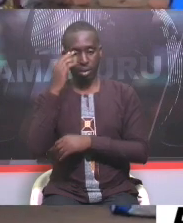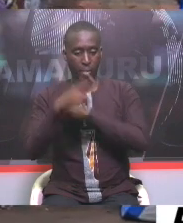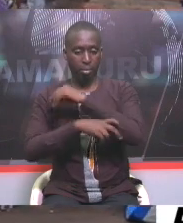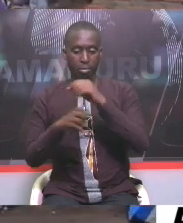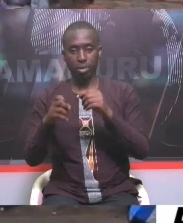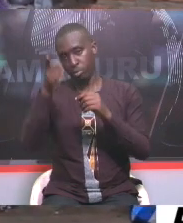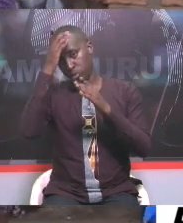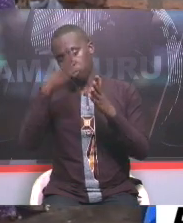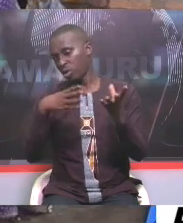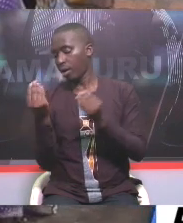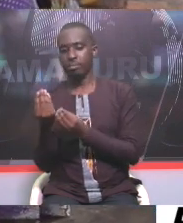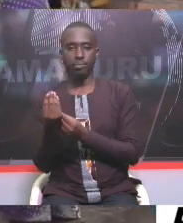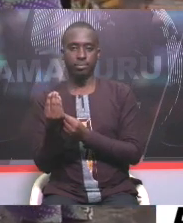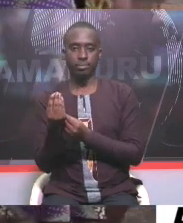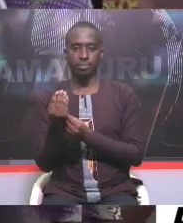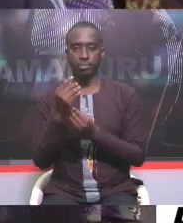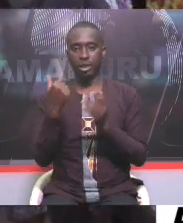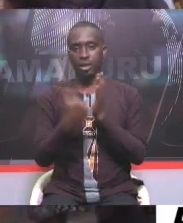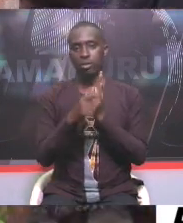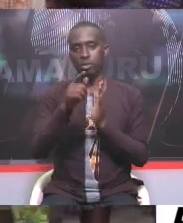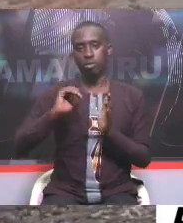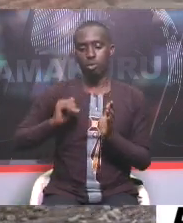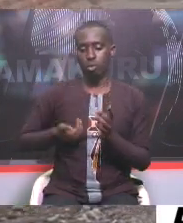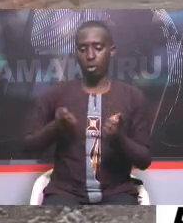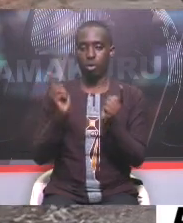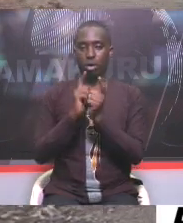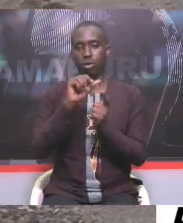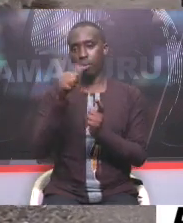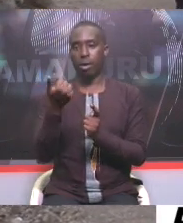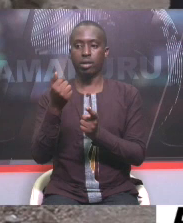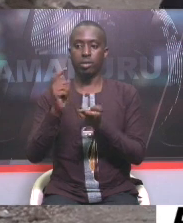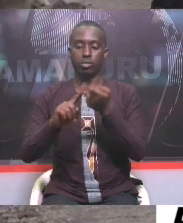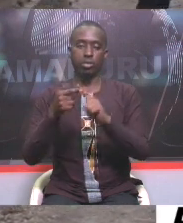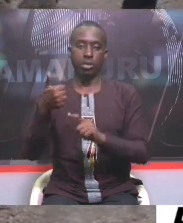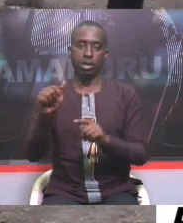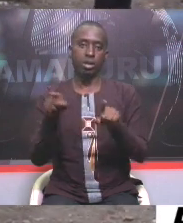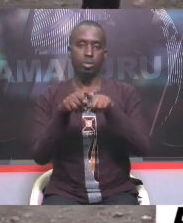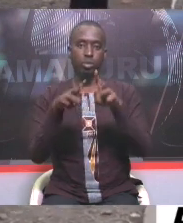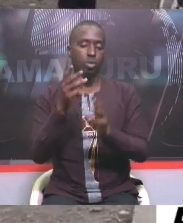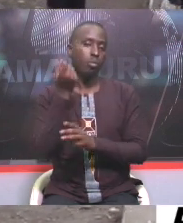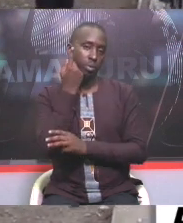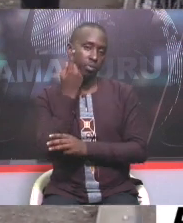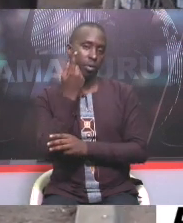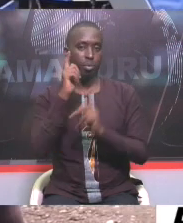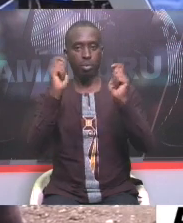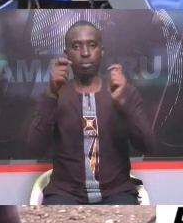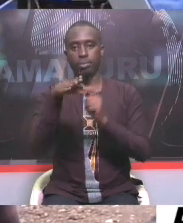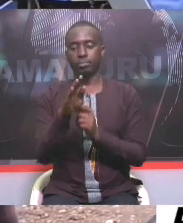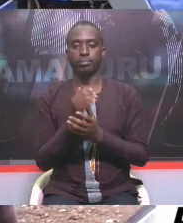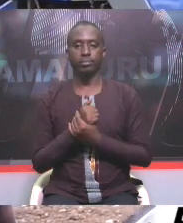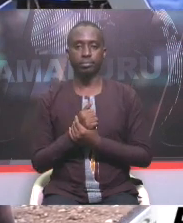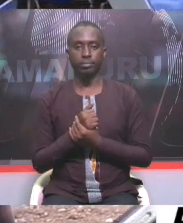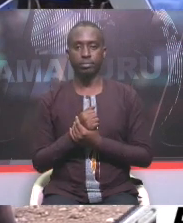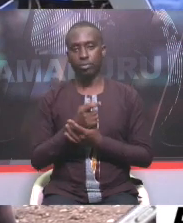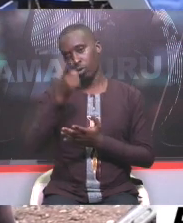umujura yamaze kugera yajya. Ni ikibazo uyu mugore ahuriyeho n'abandi bagenzi be nk'uko mubyumva mu buhamya bwabo.